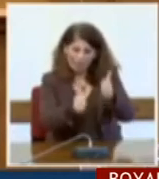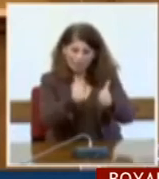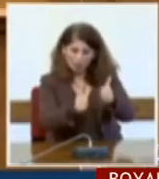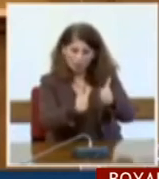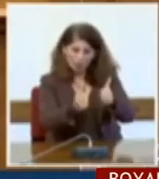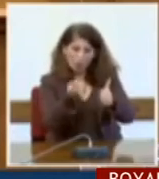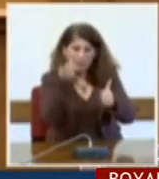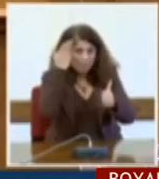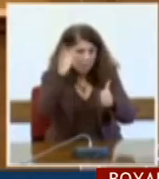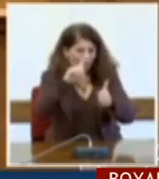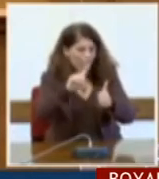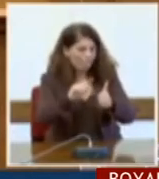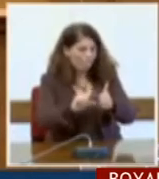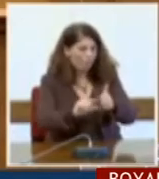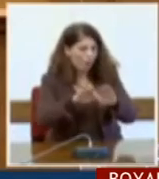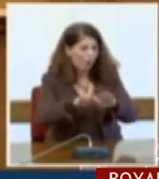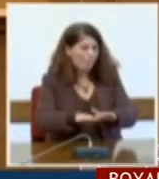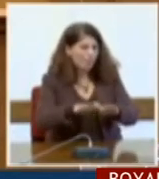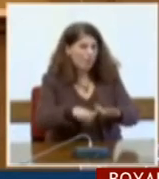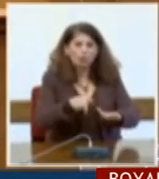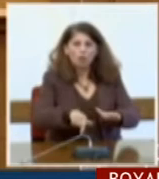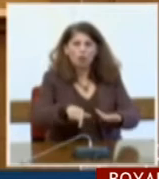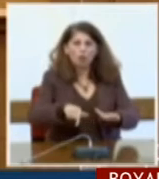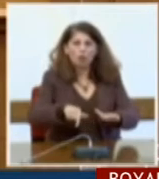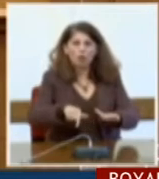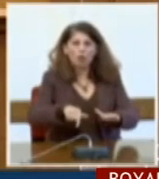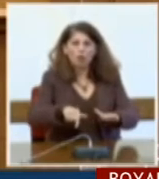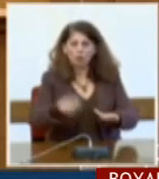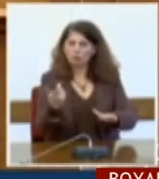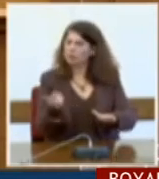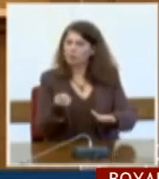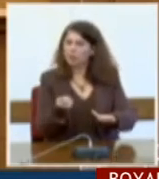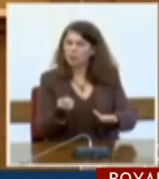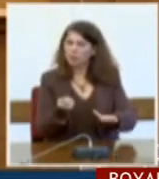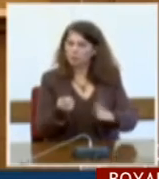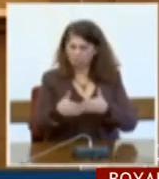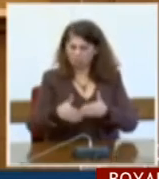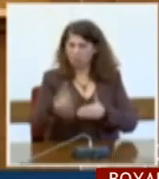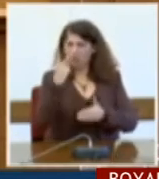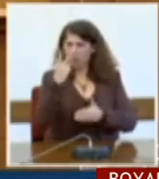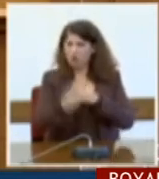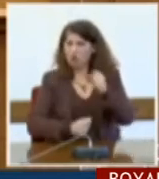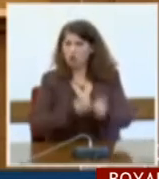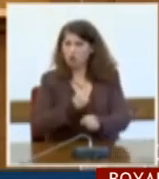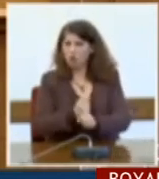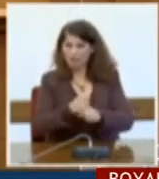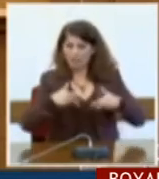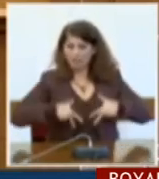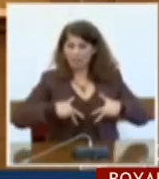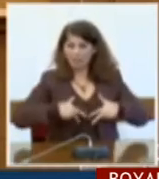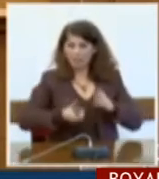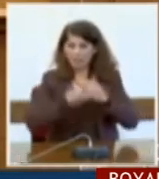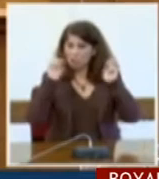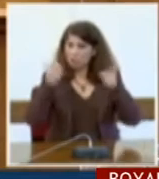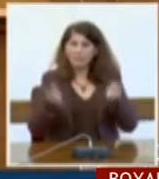να προστατεύει τον καταναλωτή, τι κάνει τώρα, εδώ και 2 χρόνια όσο κυβερνάτε, κάνει το